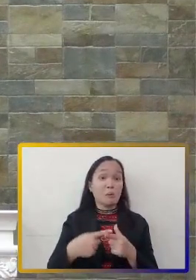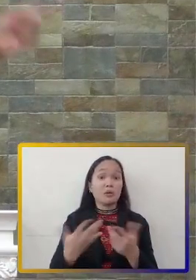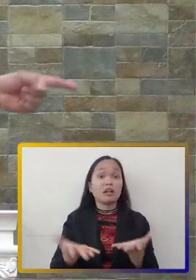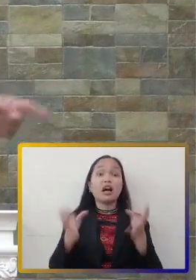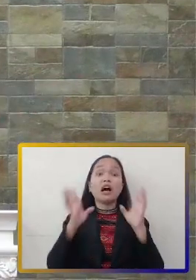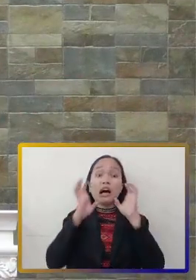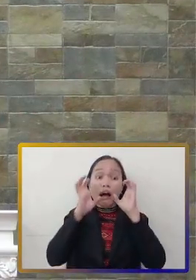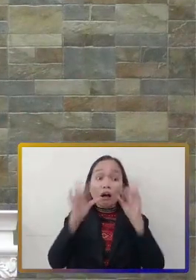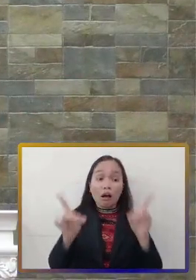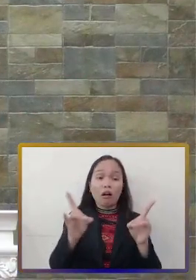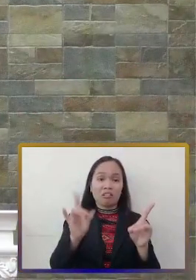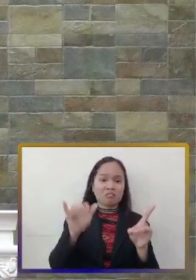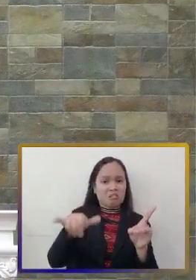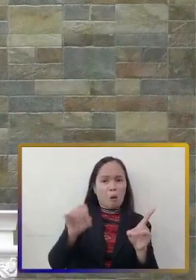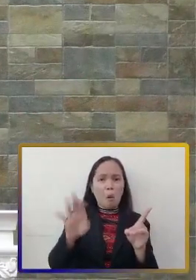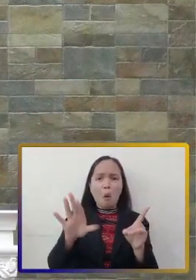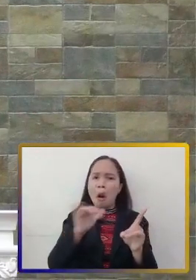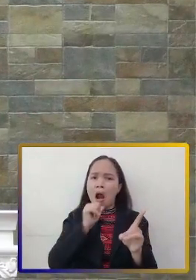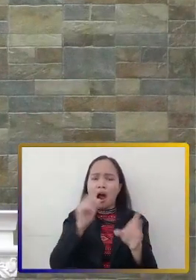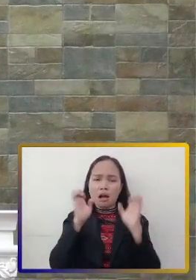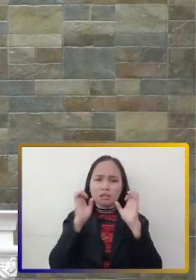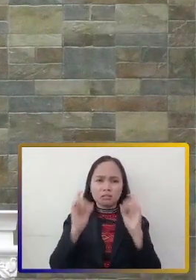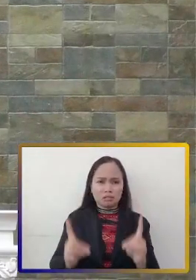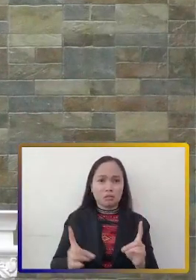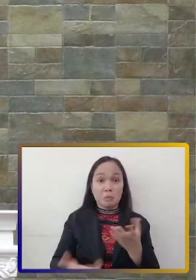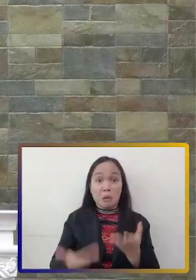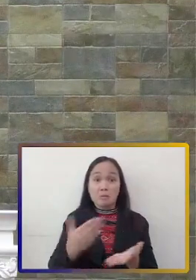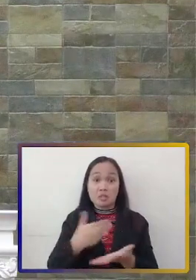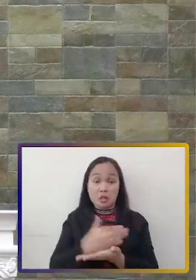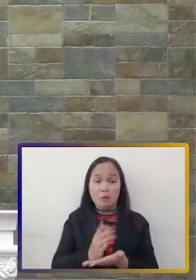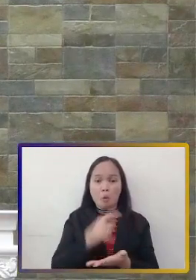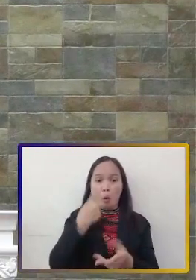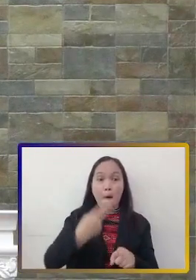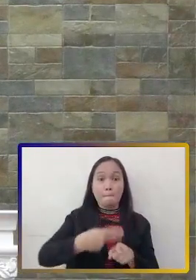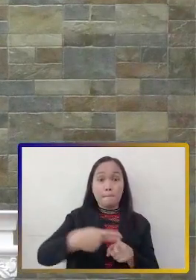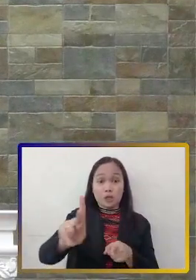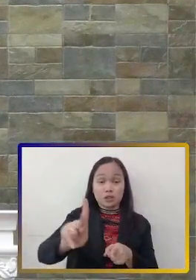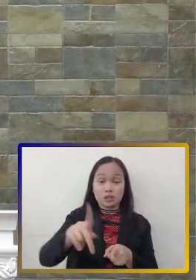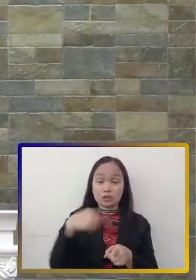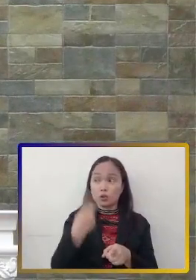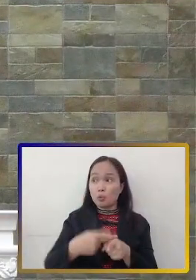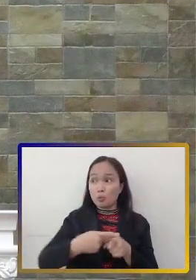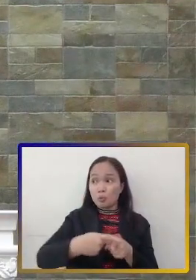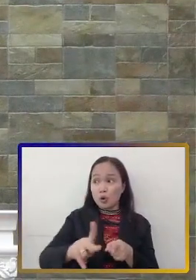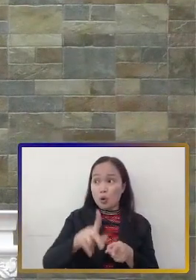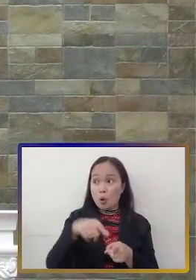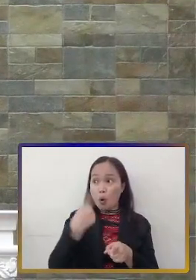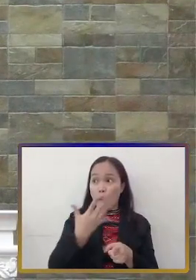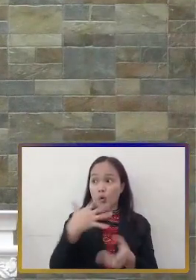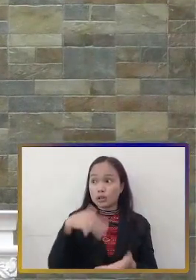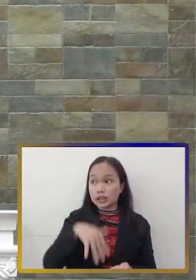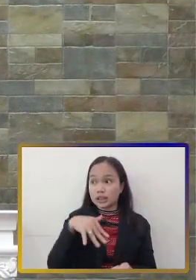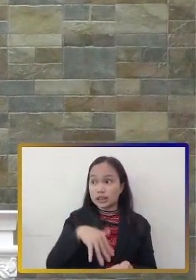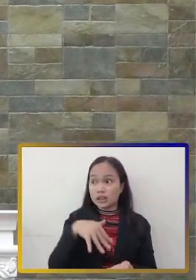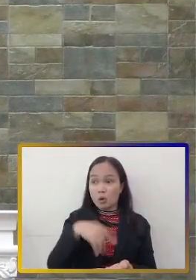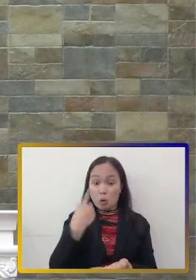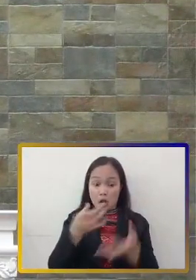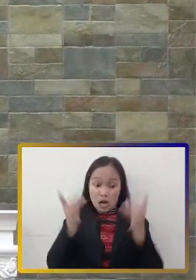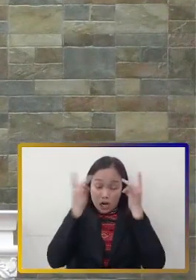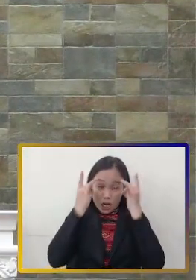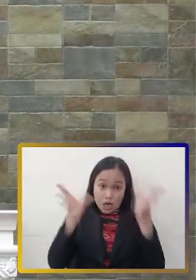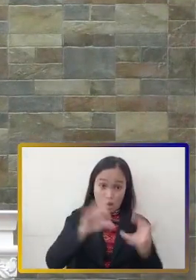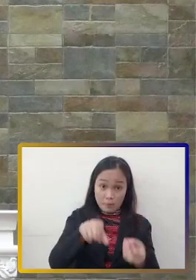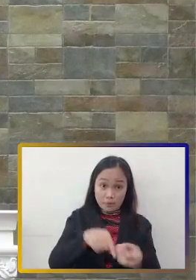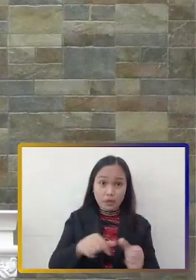or uneducated, wag natin sabihin mga kapatid, na yung mga professional lamang at mga may pinag-aralan lamang ang delikado sa